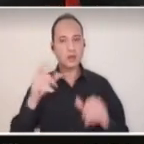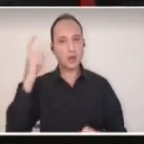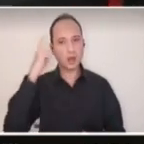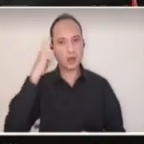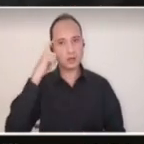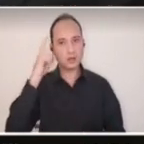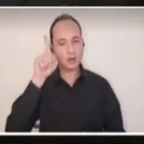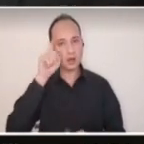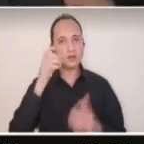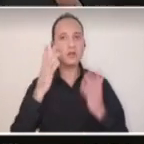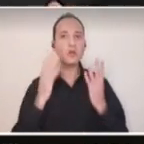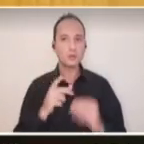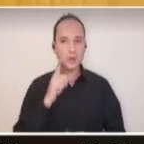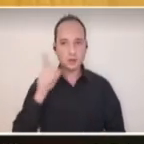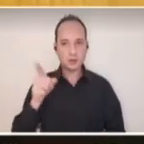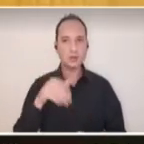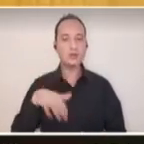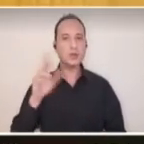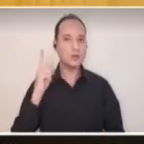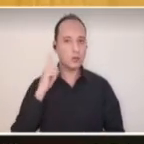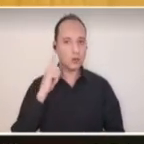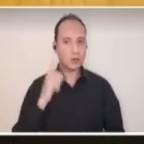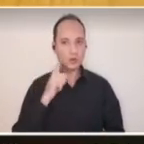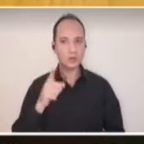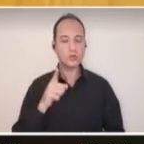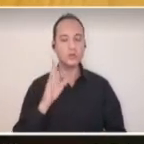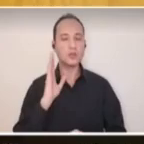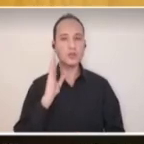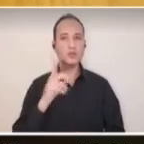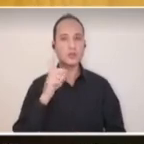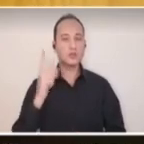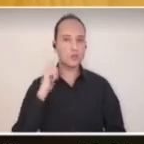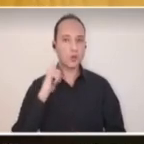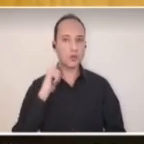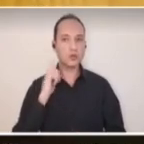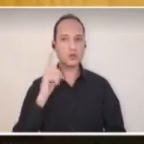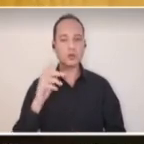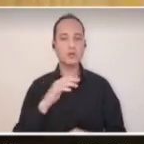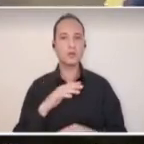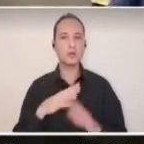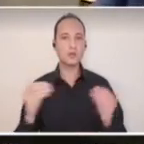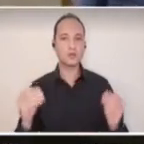başına almazsa değil kulağından, bu gidişle boynundan da mahrum kalacak.